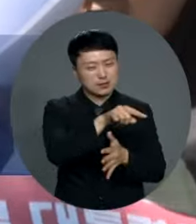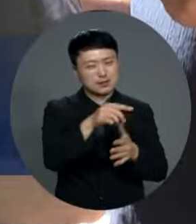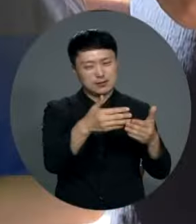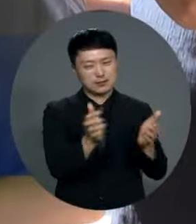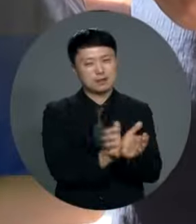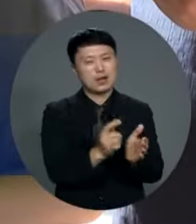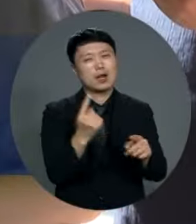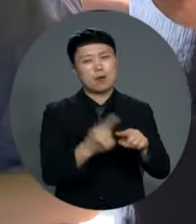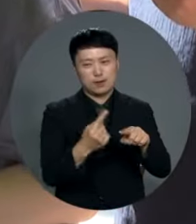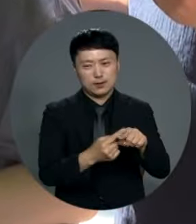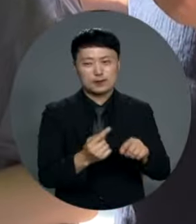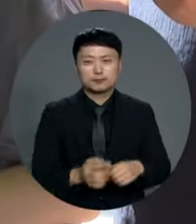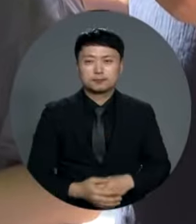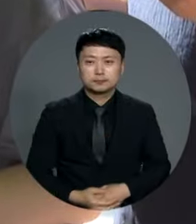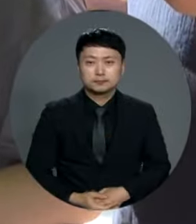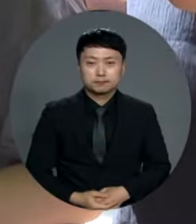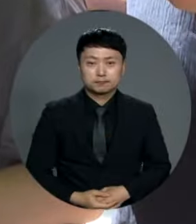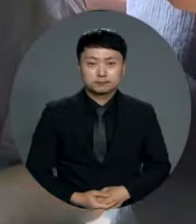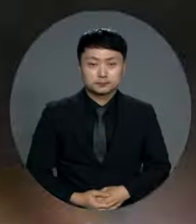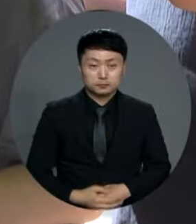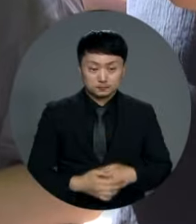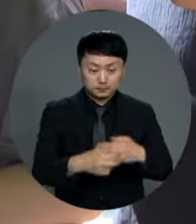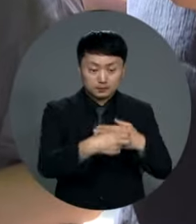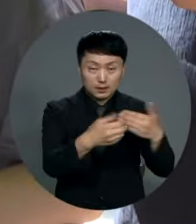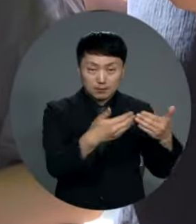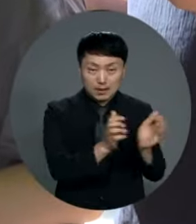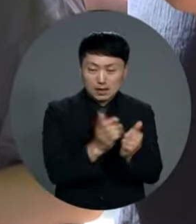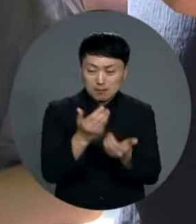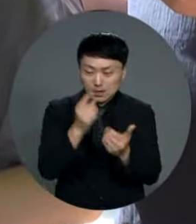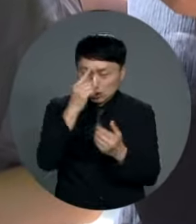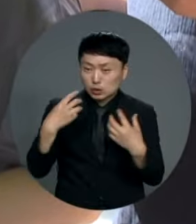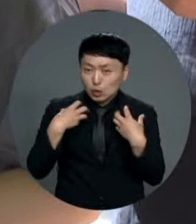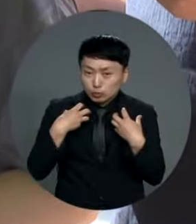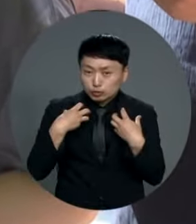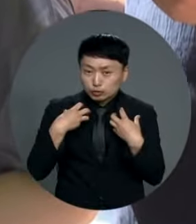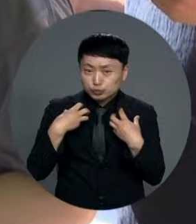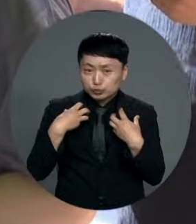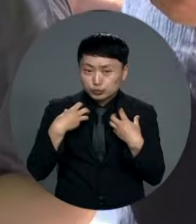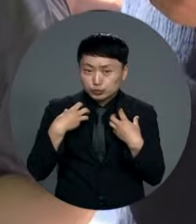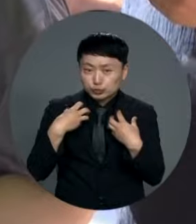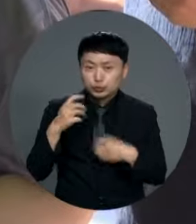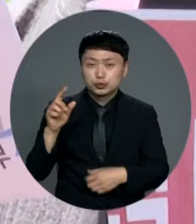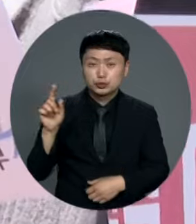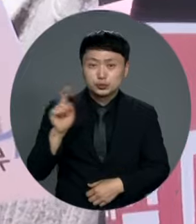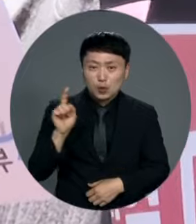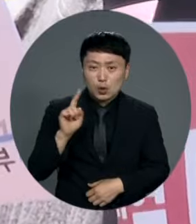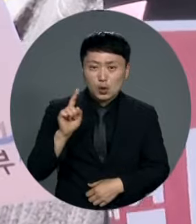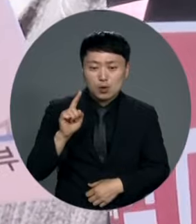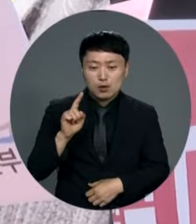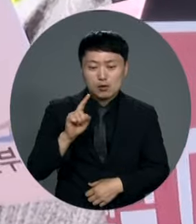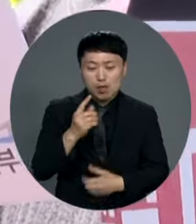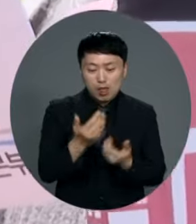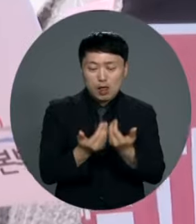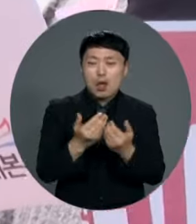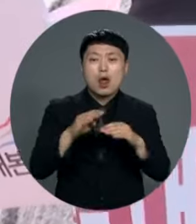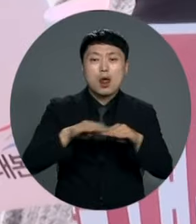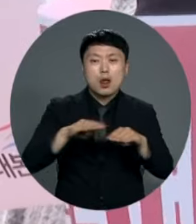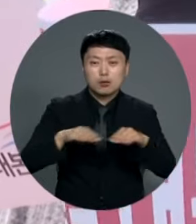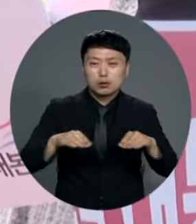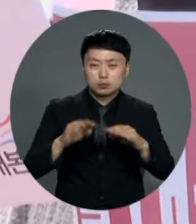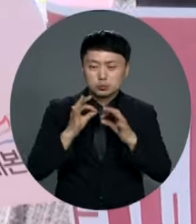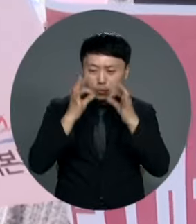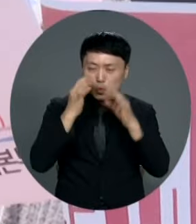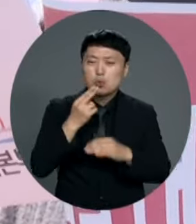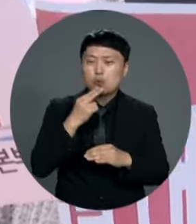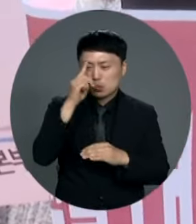추락시켰다. 의료계와 갈등만 증폭시키면서 국민을 앞장세워 적극적으로 사태 해결을 하지 않는